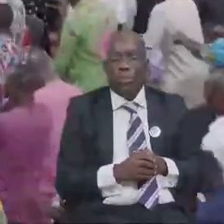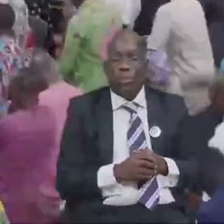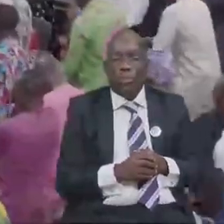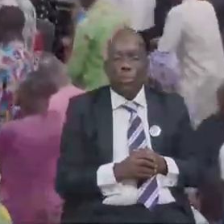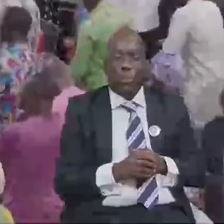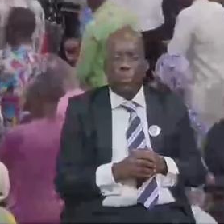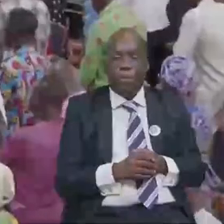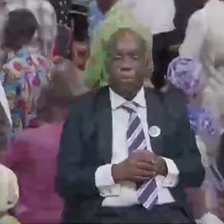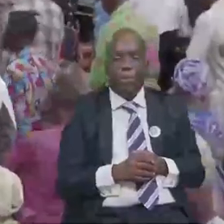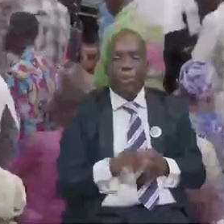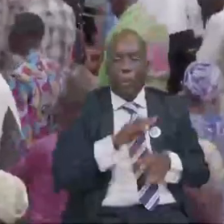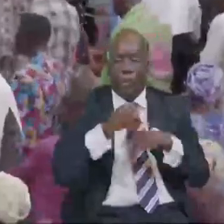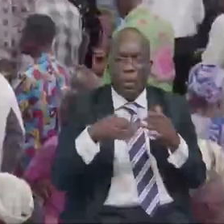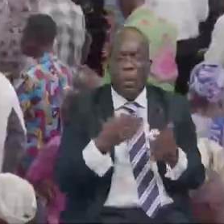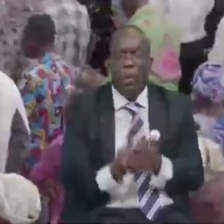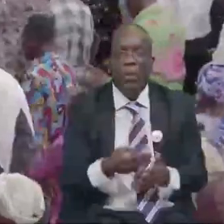La puissance dont nous avons besoin.